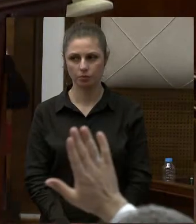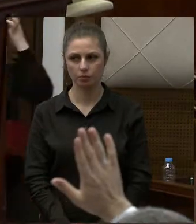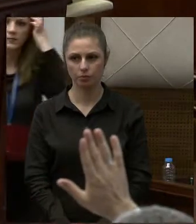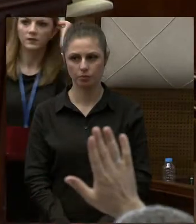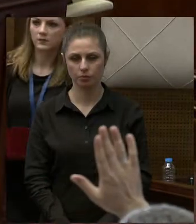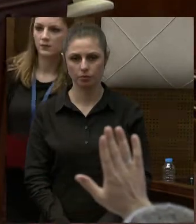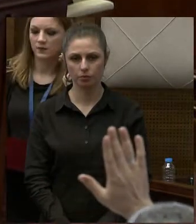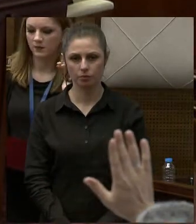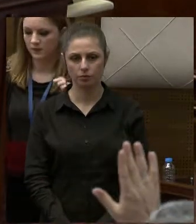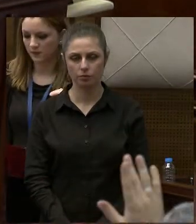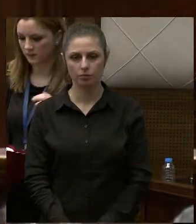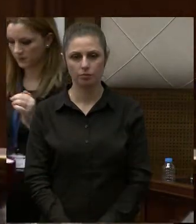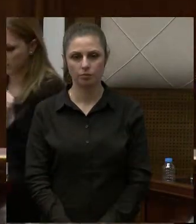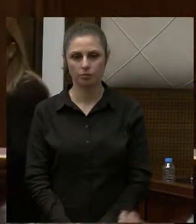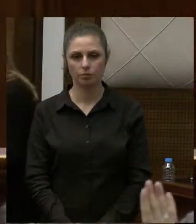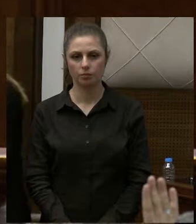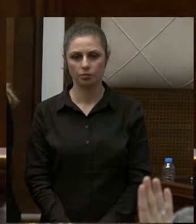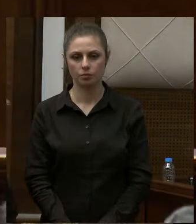birliğiyle kabul edilmiştir.